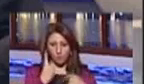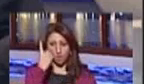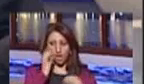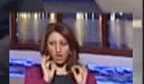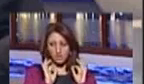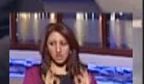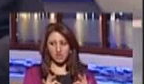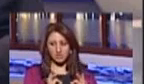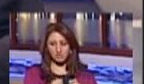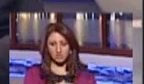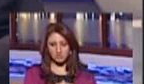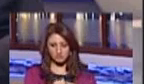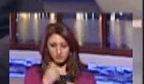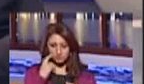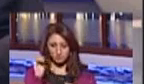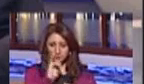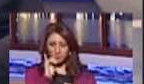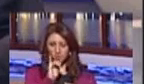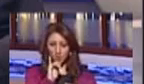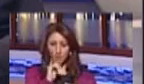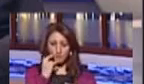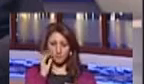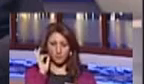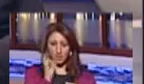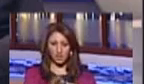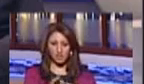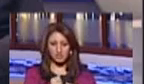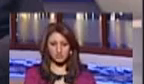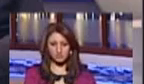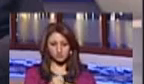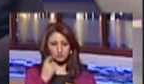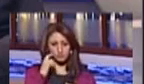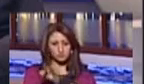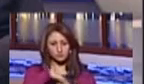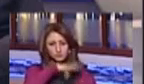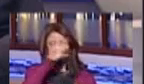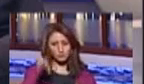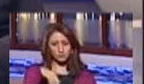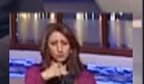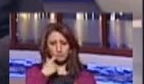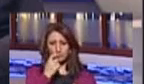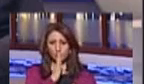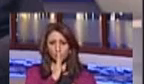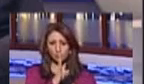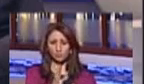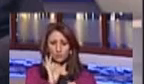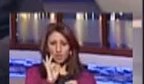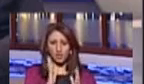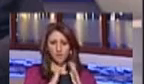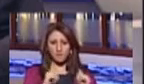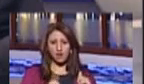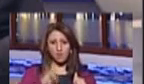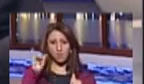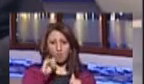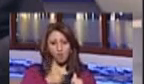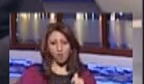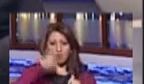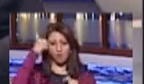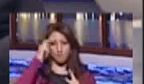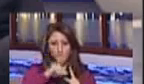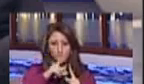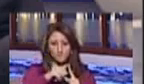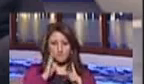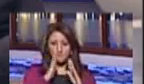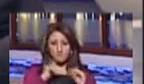الصف ووحدة الهدف. ومع كل المخلصين في مصر قلنا اجعلوا مصر أولاً.